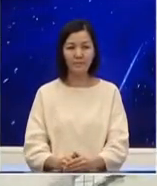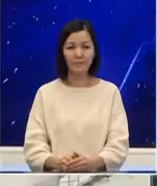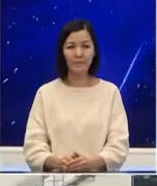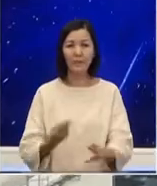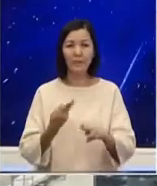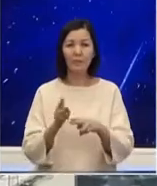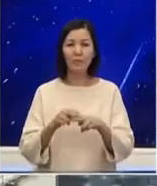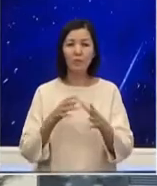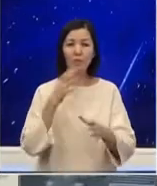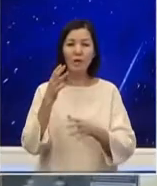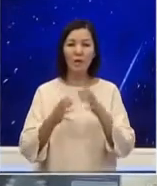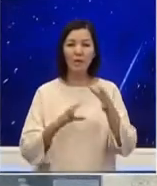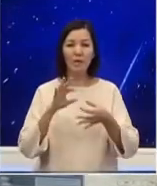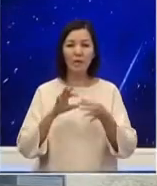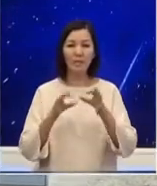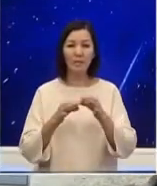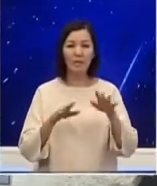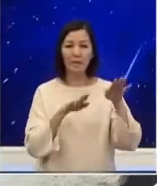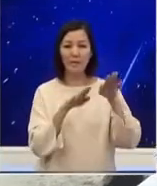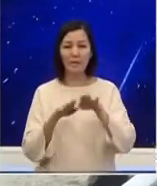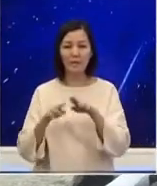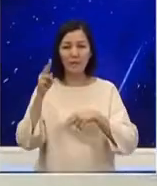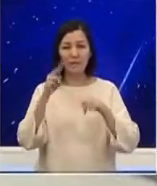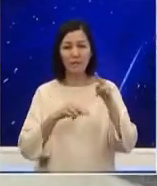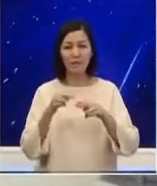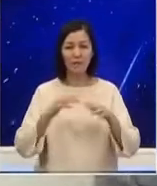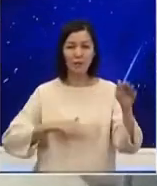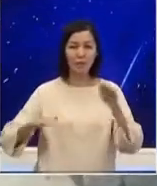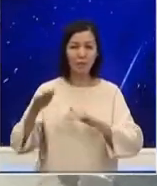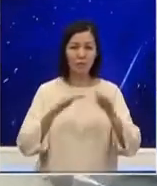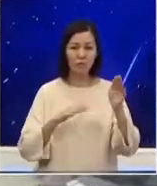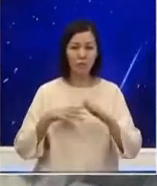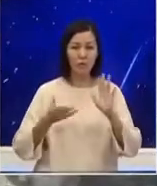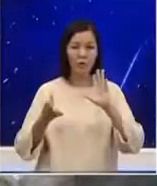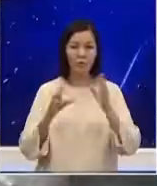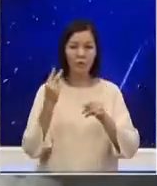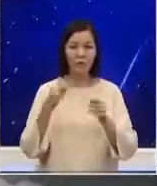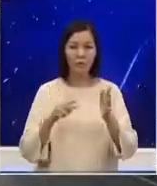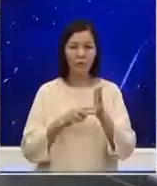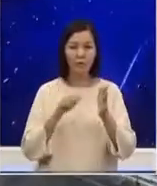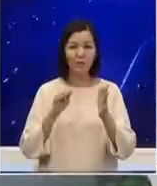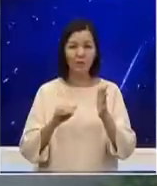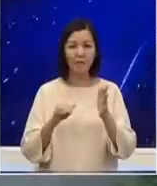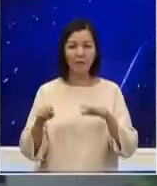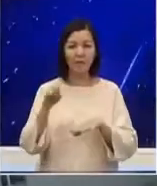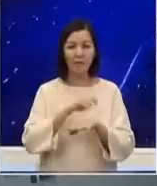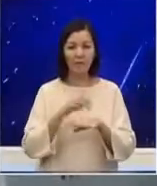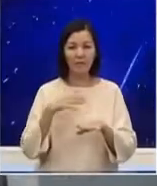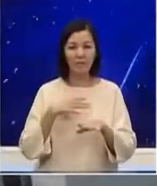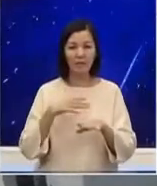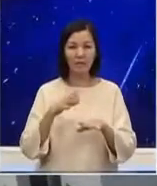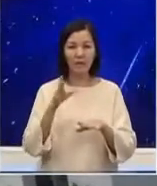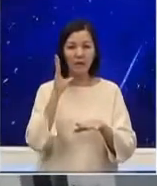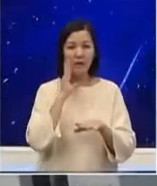Бұл халықаралық олимпиадалық стандарттарға сәйкес салынып жатқан жабық жүзу бассейні. Аумағы 27 мың шаршы метр. Хауыздың сәулеттік кейпі